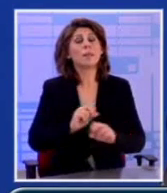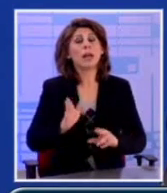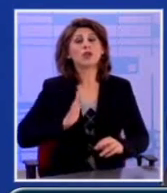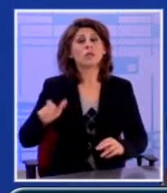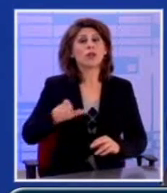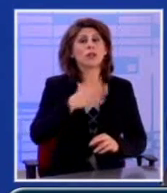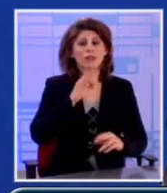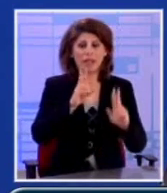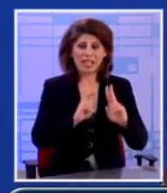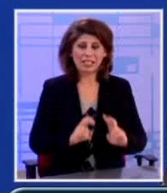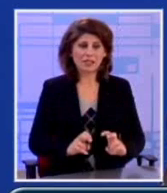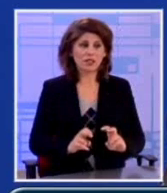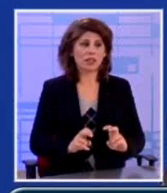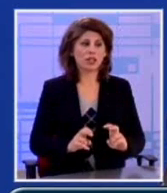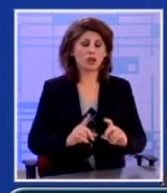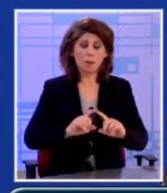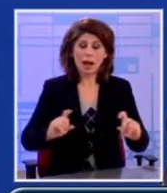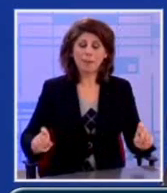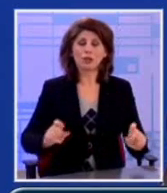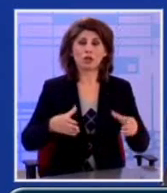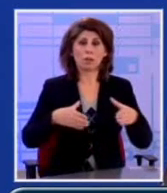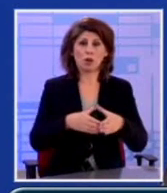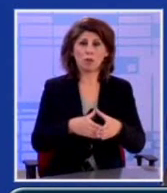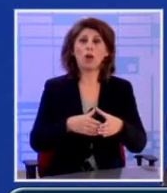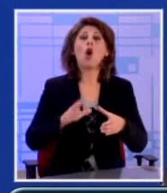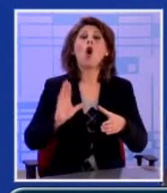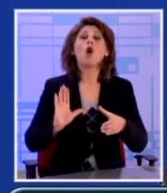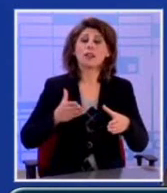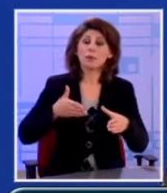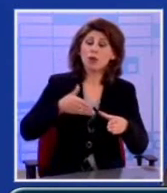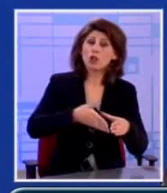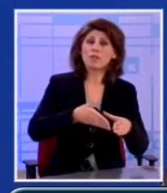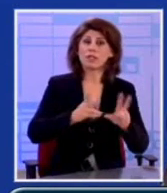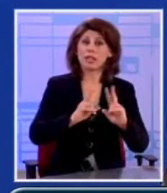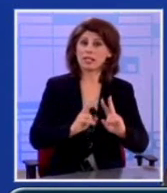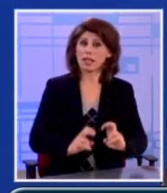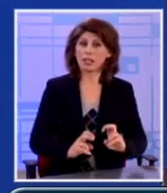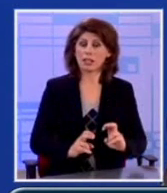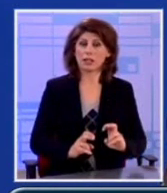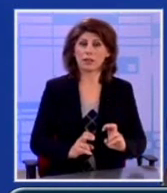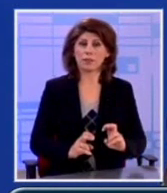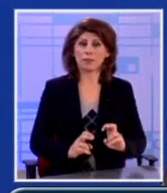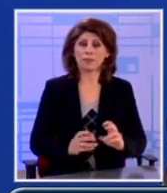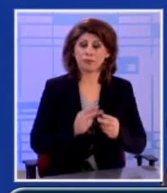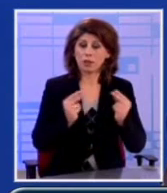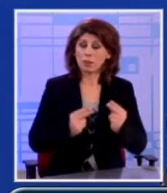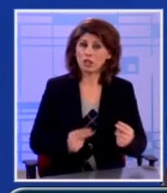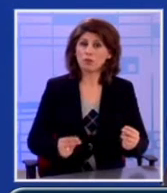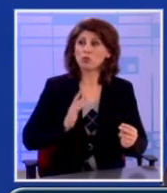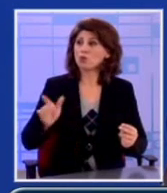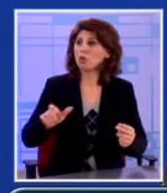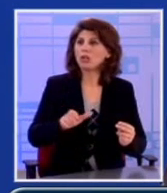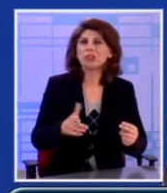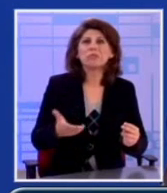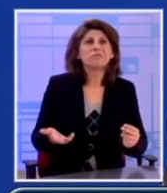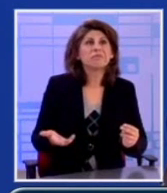γίνεται εξεταστική των πραγμάτων επιτροπή χωρίς να είναι προσβάσιμη η εξέταση και τα πορίσματά της στους πολίτες,